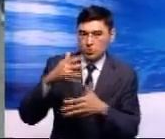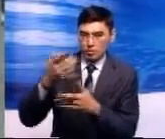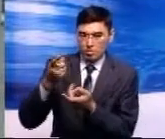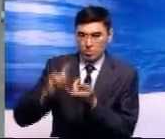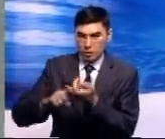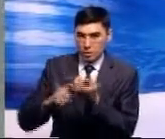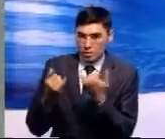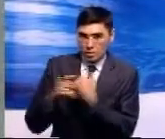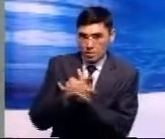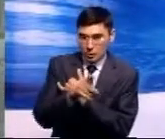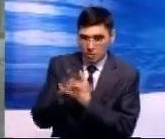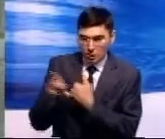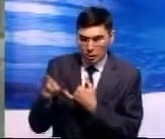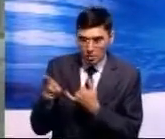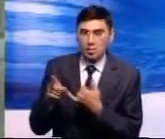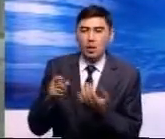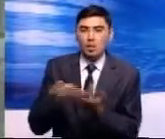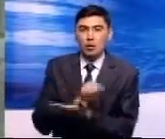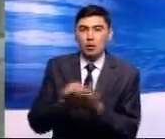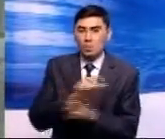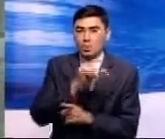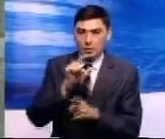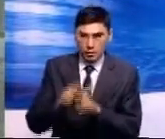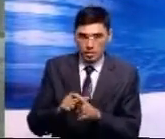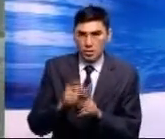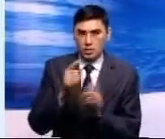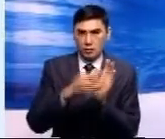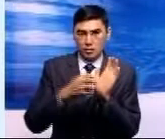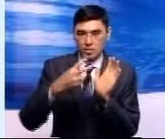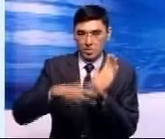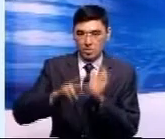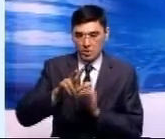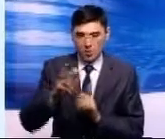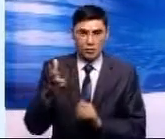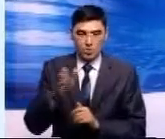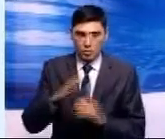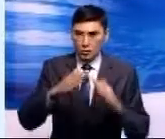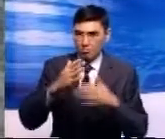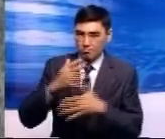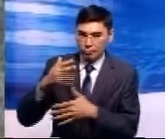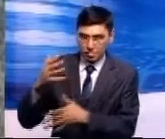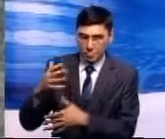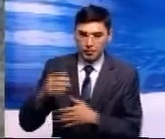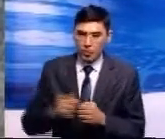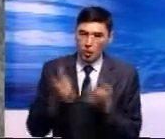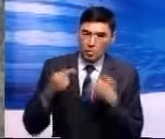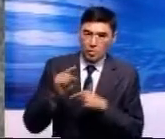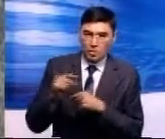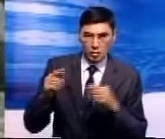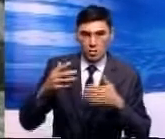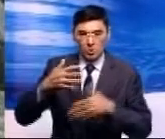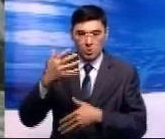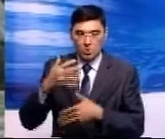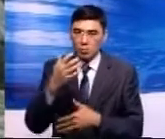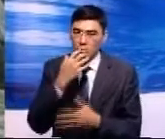Из них на сегодняшний день паспорта готовности имеют 973 дома. 9% жилых объектов пока не могут принять тепло.